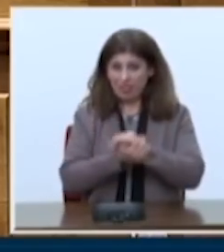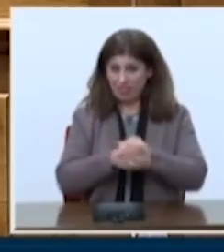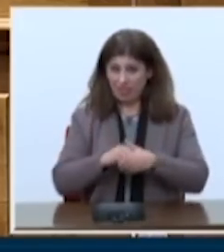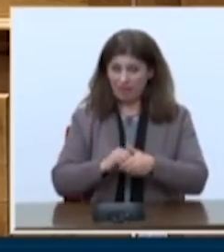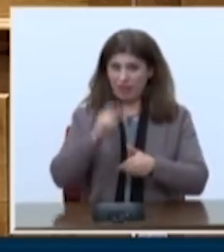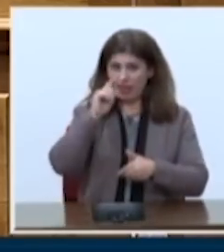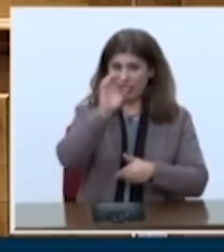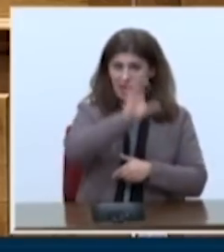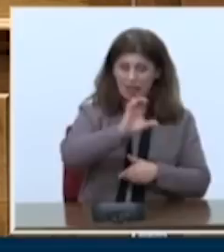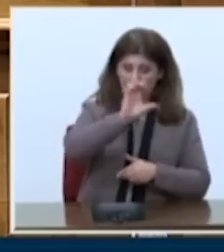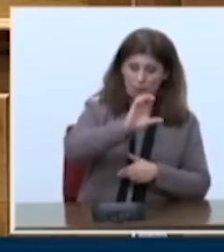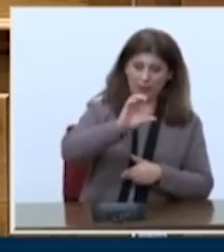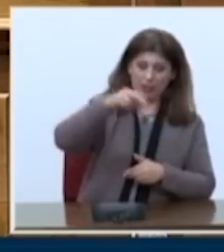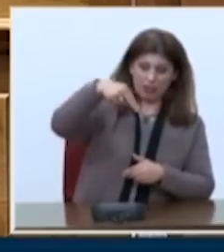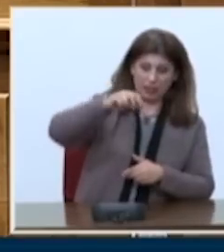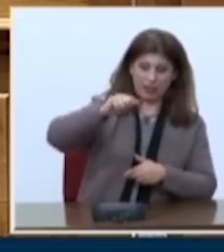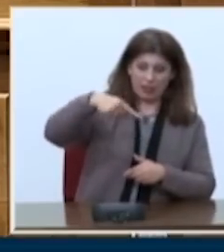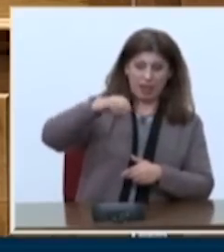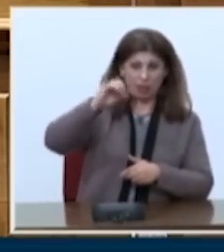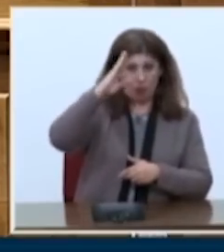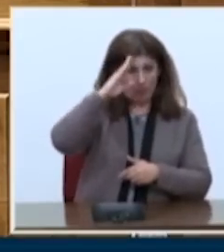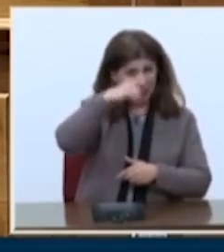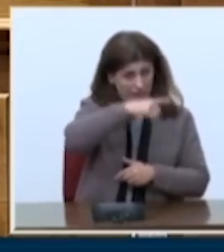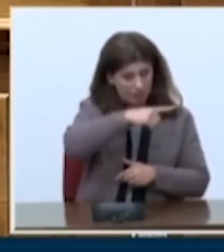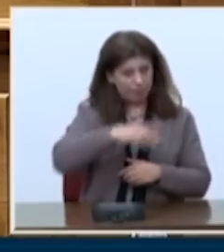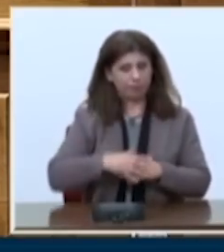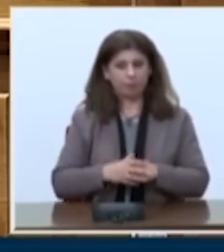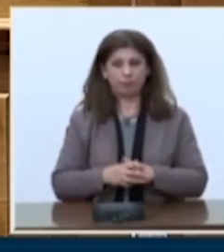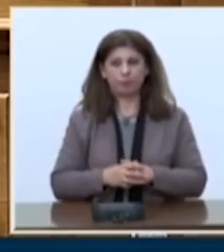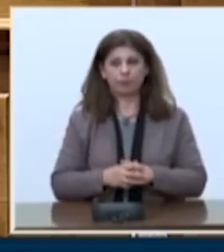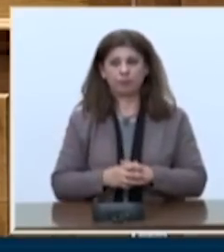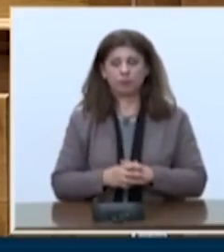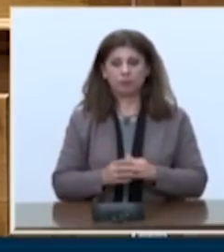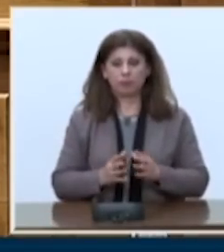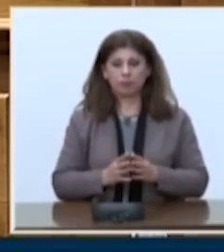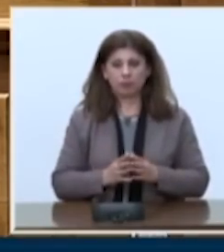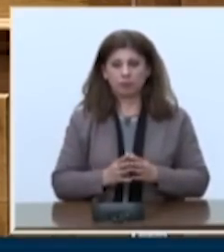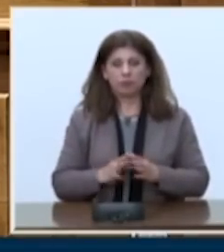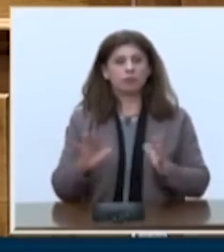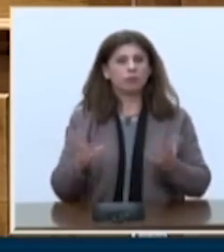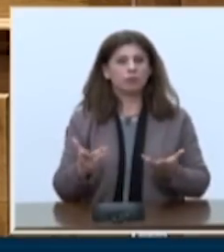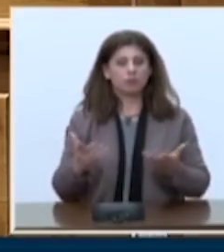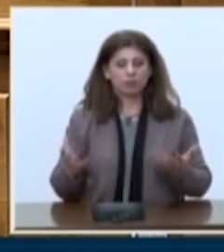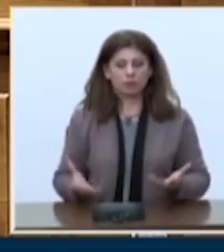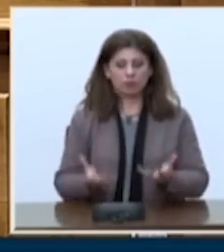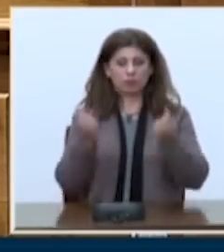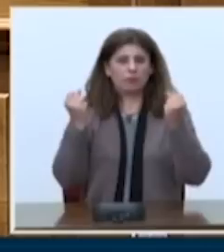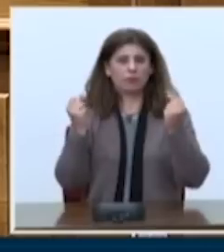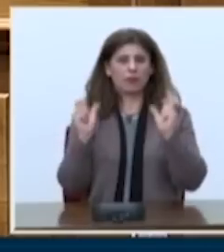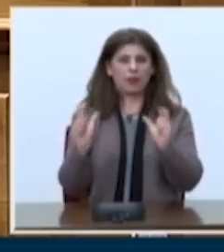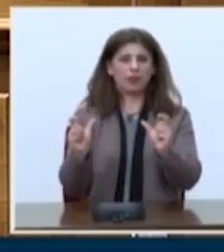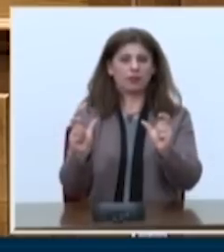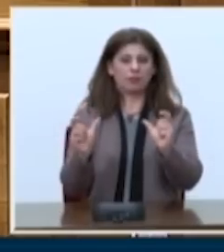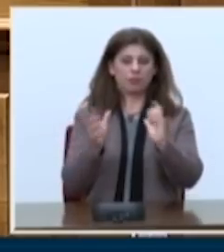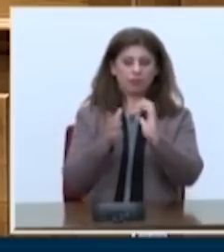νατοϊκούς, αυτό που ενδιαφέρει τις Ηνωμένες Πολιτείες Αμερικής πιο συγκεκριμένα, είναι η διασφάλιση της συνοχής